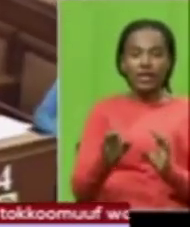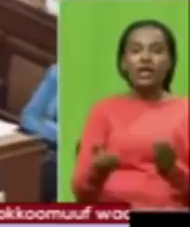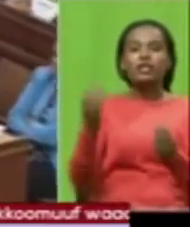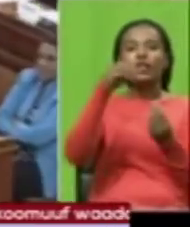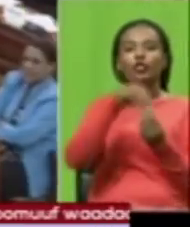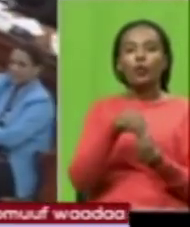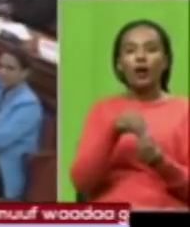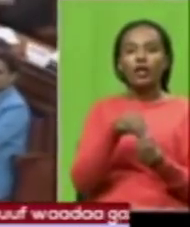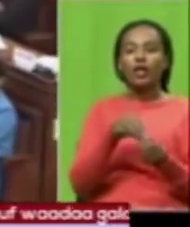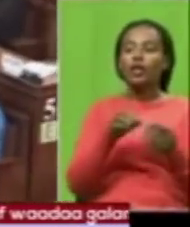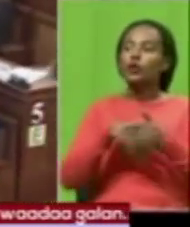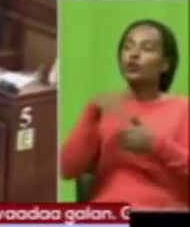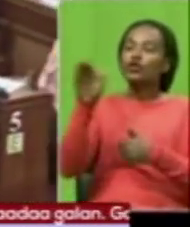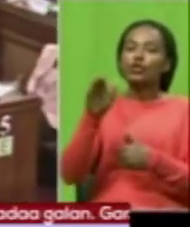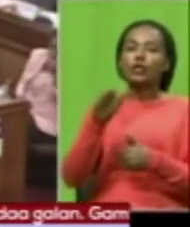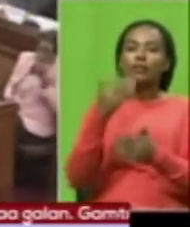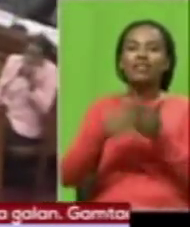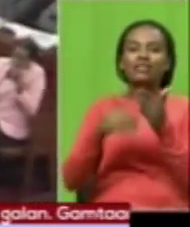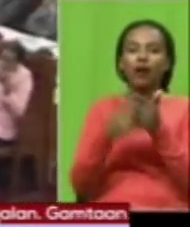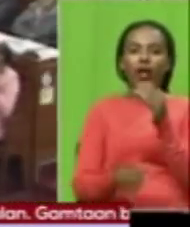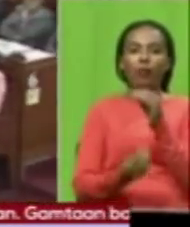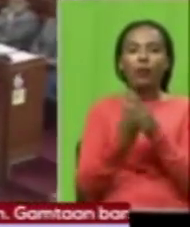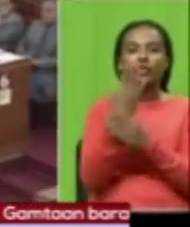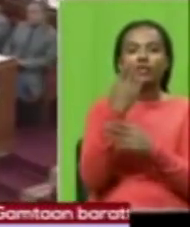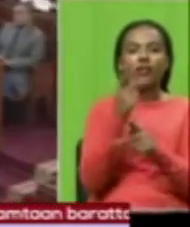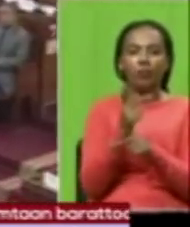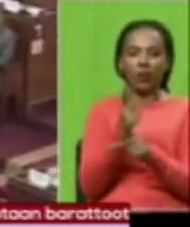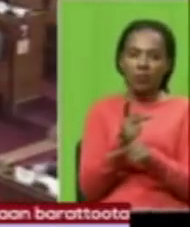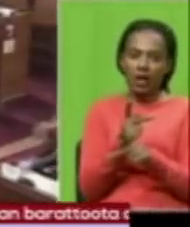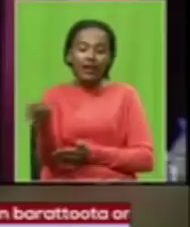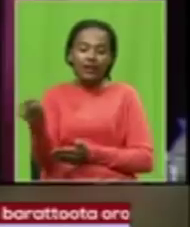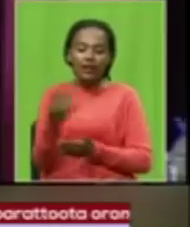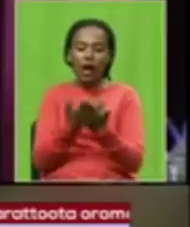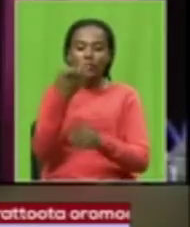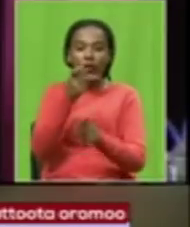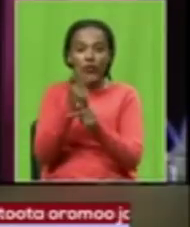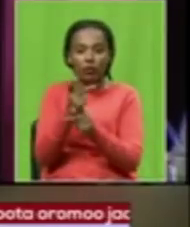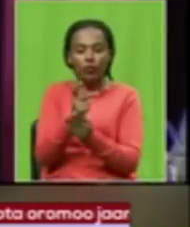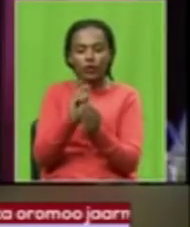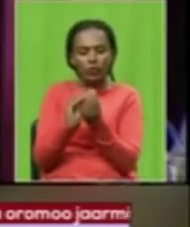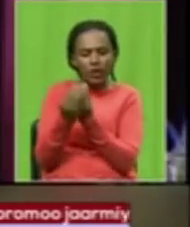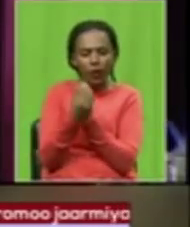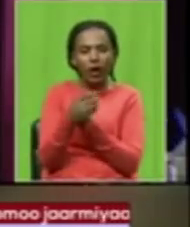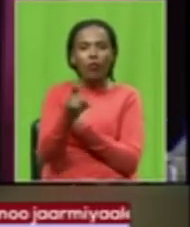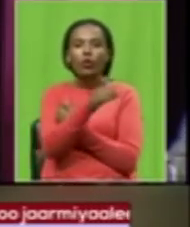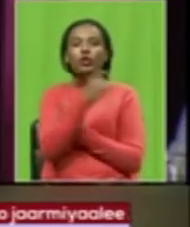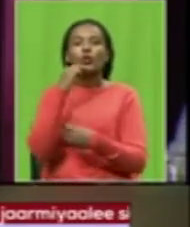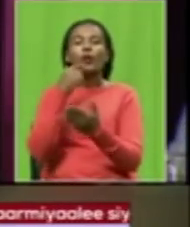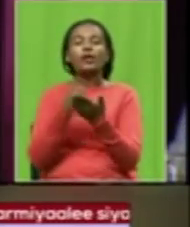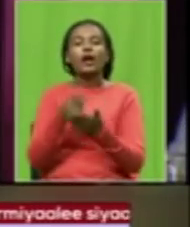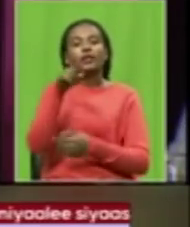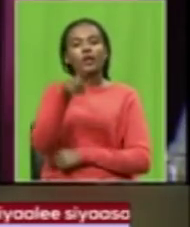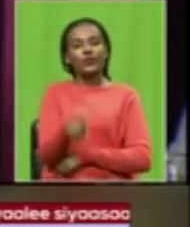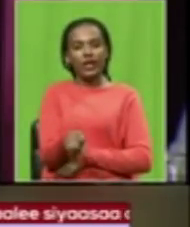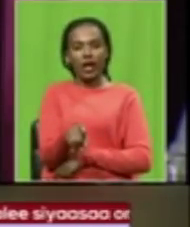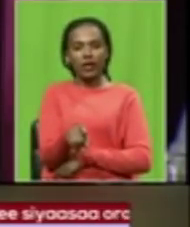Abiy. Kunis lammiilee Itoophiyaa diyaasporaa hirmaachisu, misooma tuurizimii cimsu, hojii tola ooltummaa dargaggoota